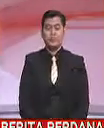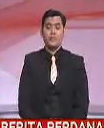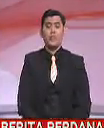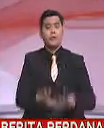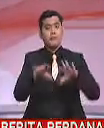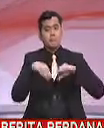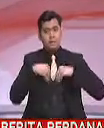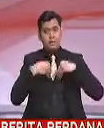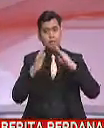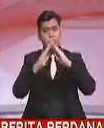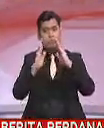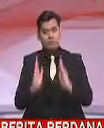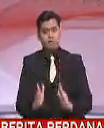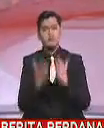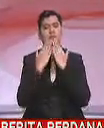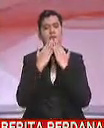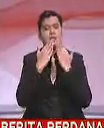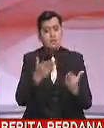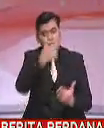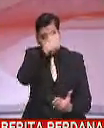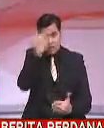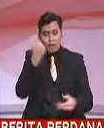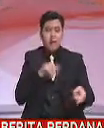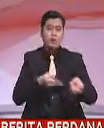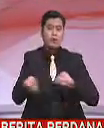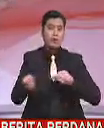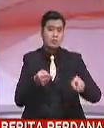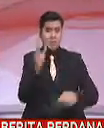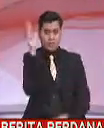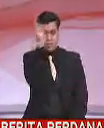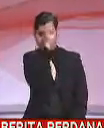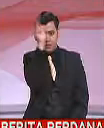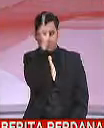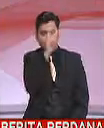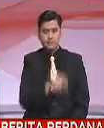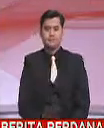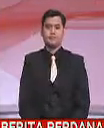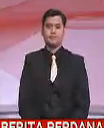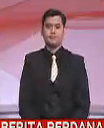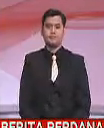Penerima kediaman yang ditemui berterima kasih atas inisiatif pihak berkaitan.